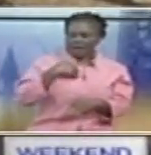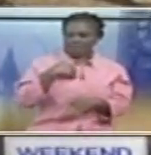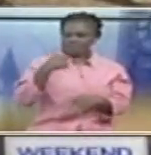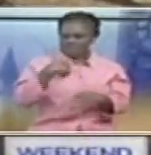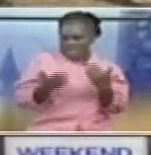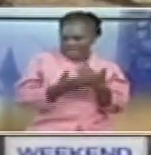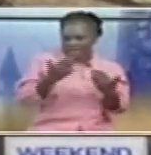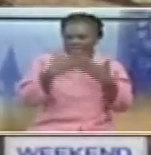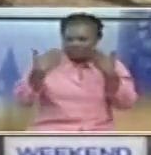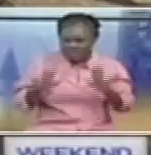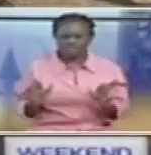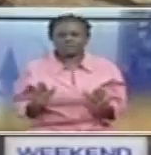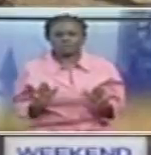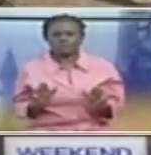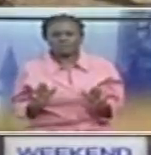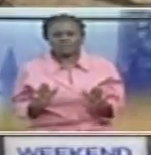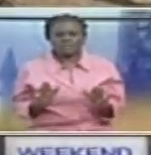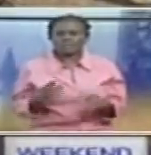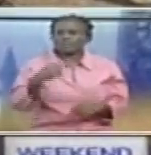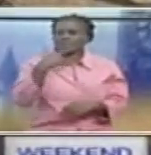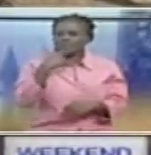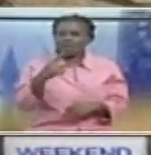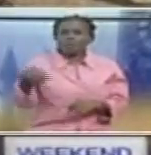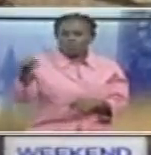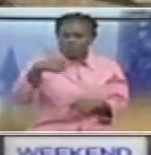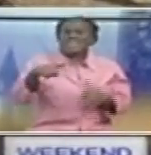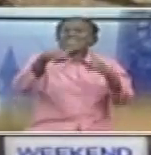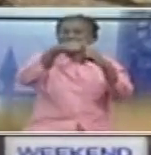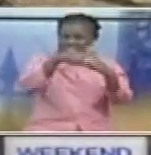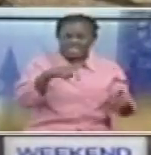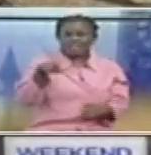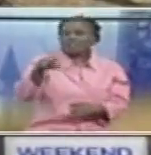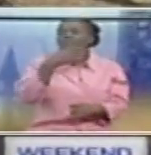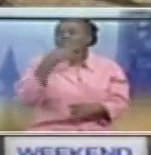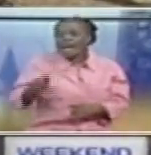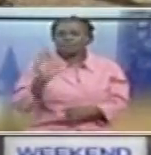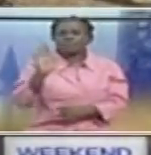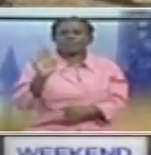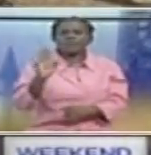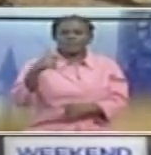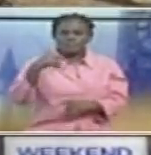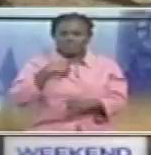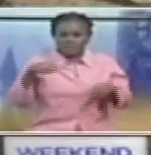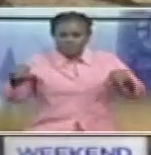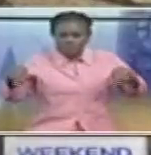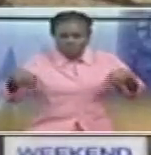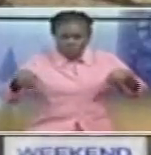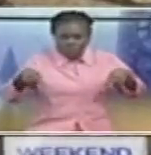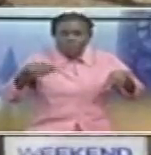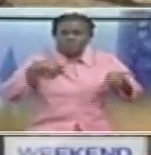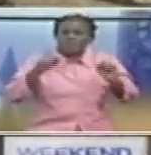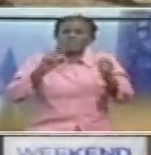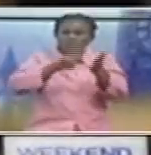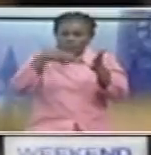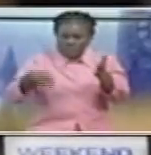aje kusuia eh akaniambia bia basi tutamuua hey. Sasa sasa nikaanza kutetemeka hata nilikuwa karibu kuanguka